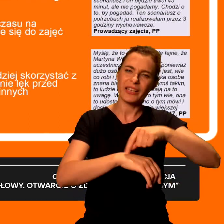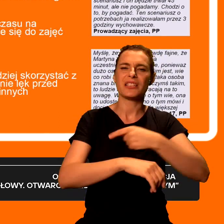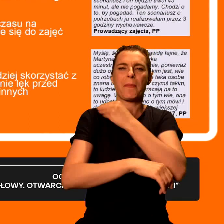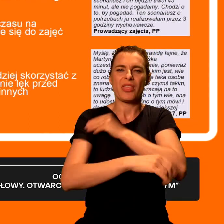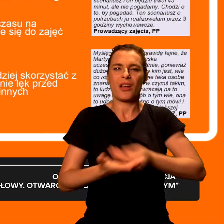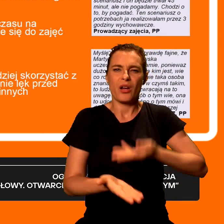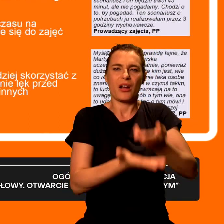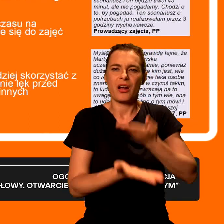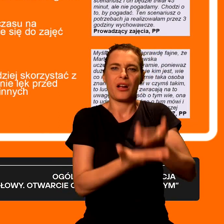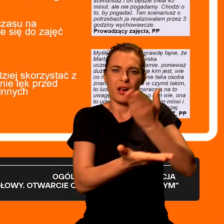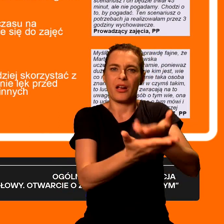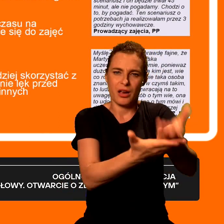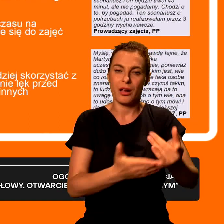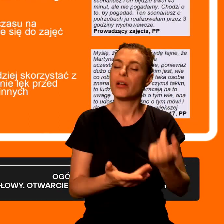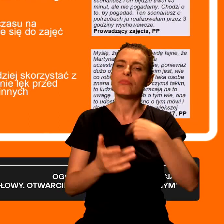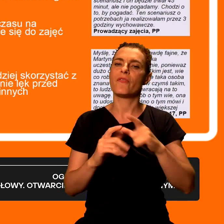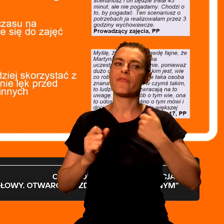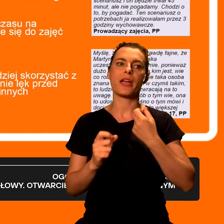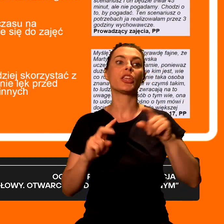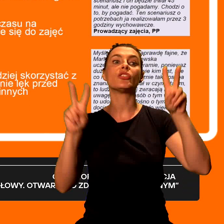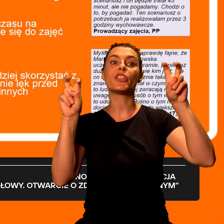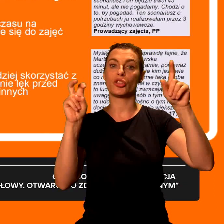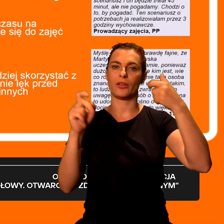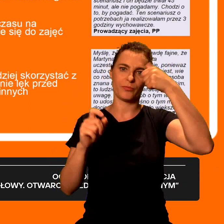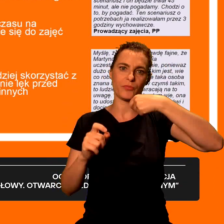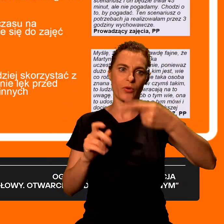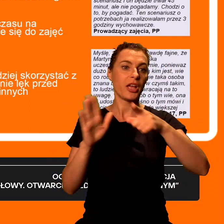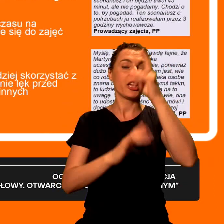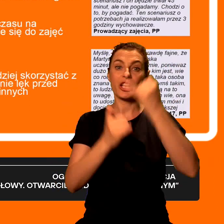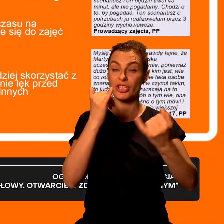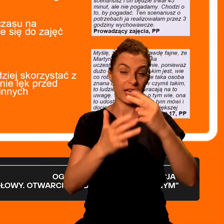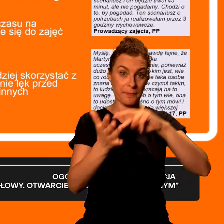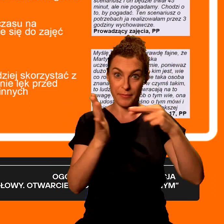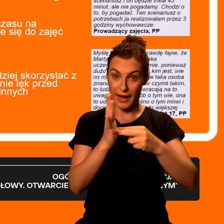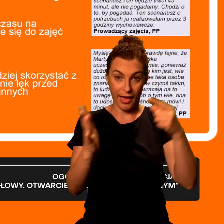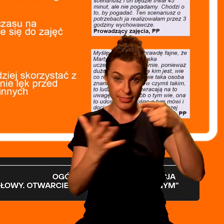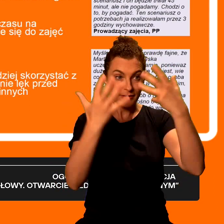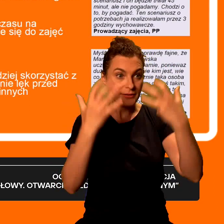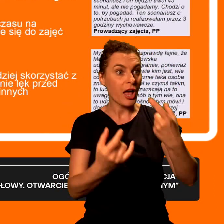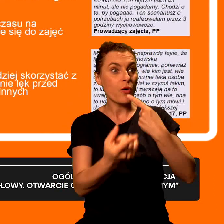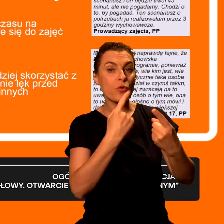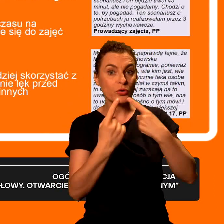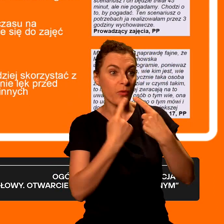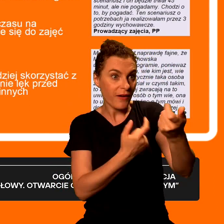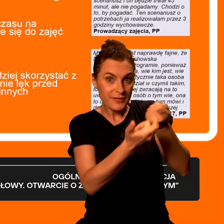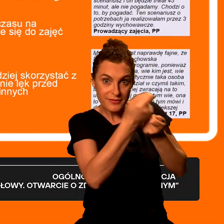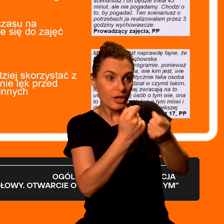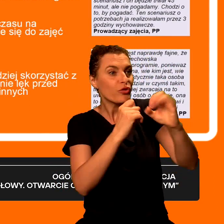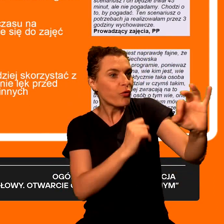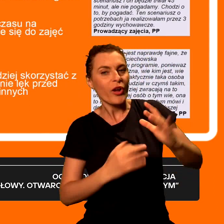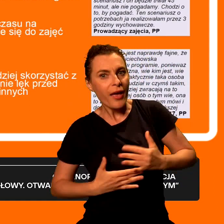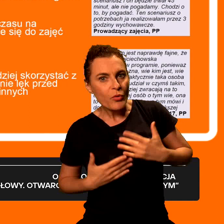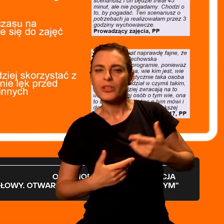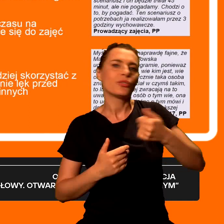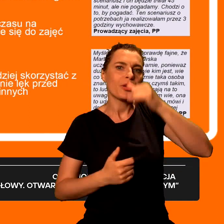wydaje mi się, tu jest bardzo fajny cytat, który jeśli założeniem jest tego, to, żeby wciągać w rozmowę i dzielić się przeżyciami, to